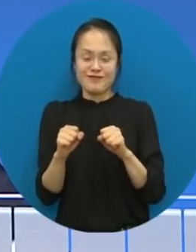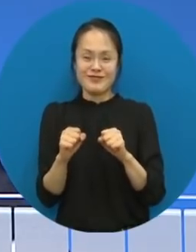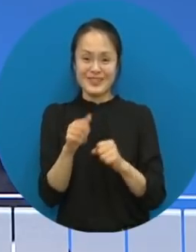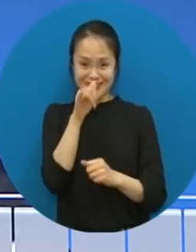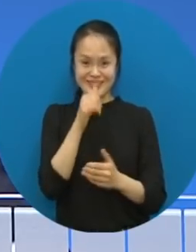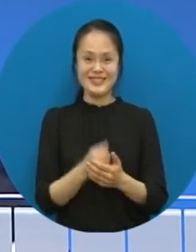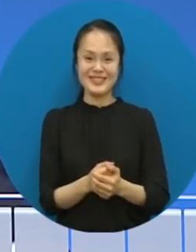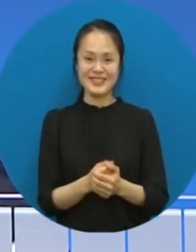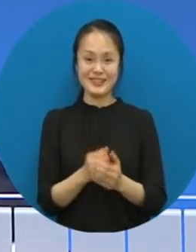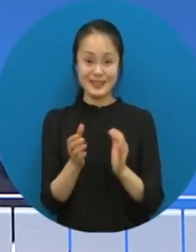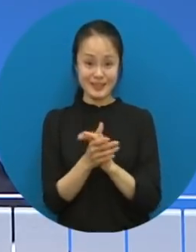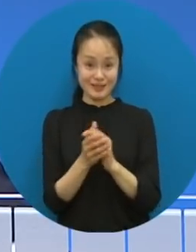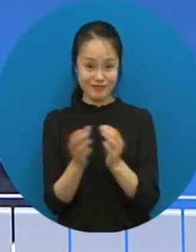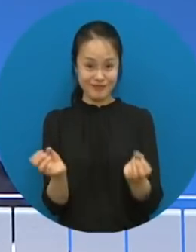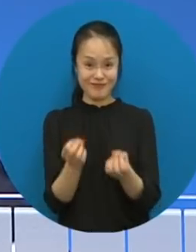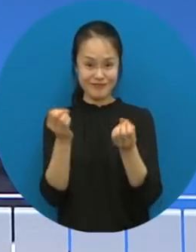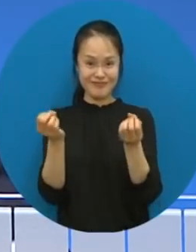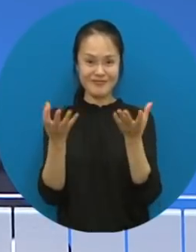할렐루야.